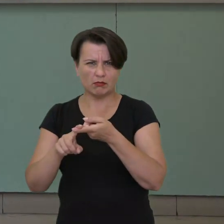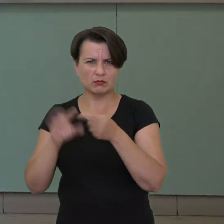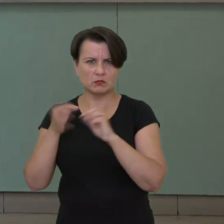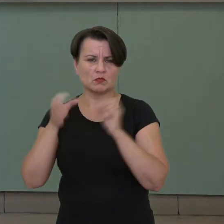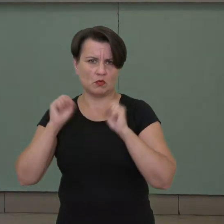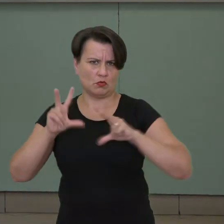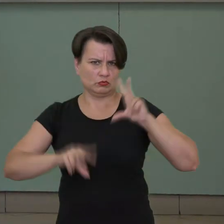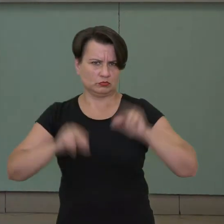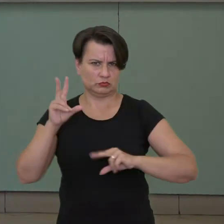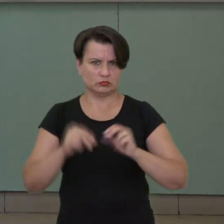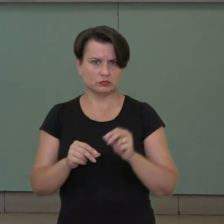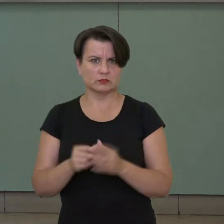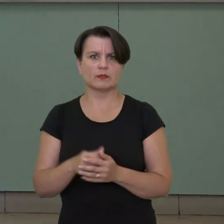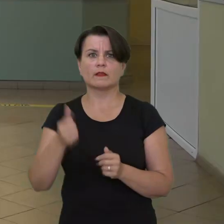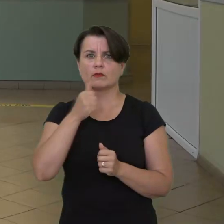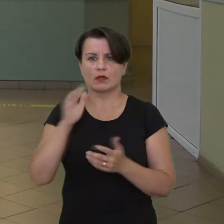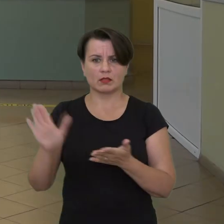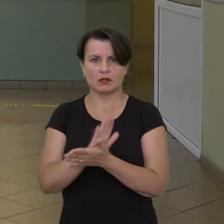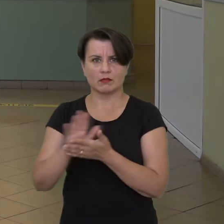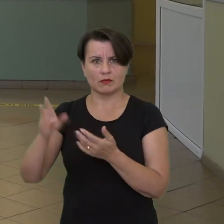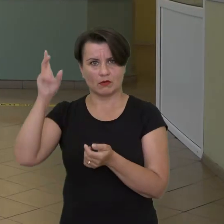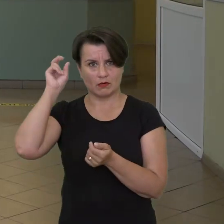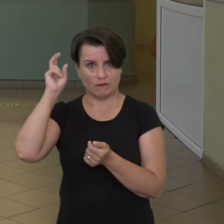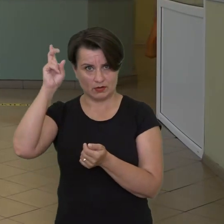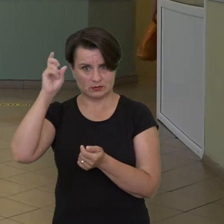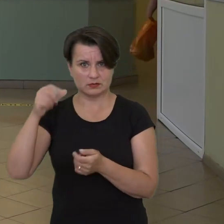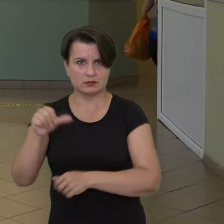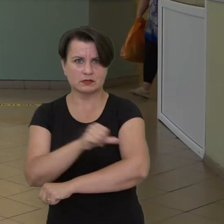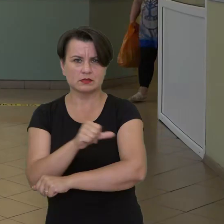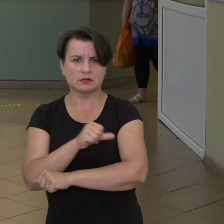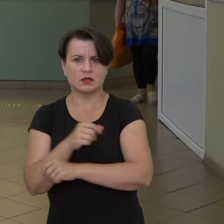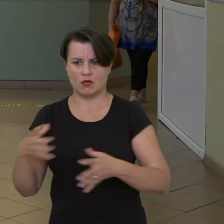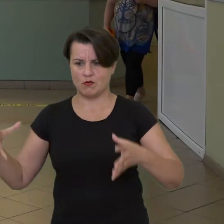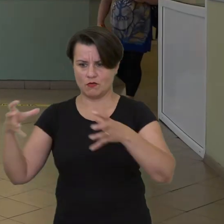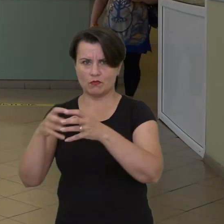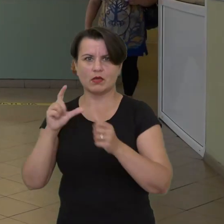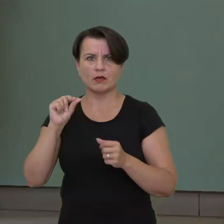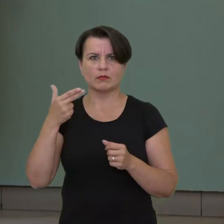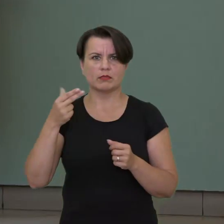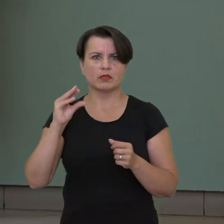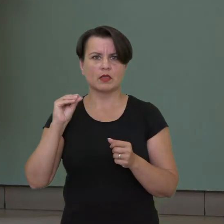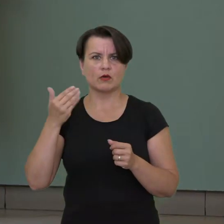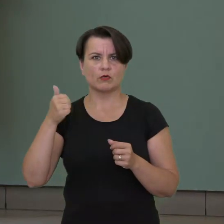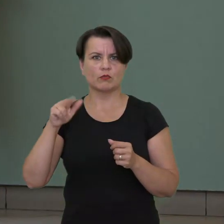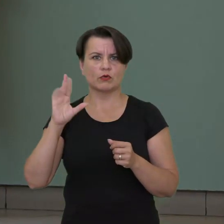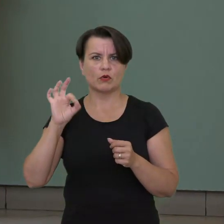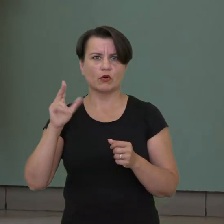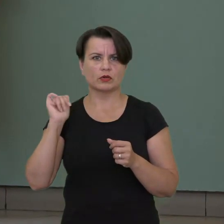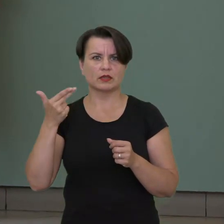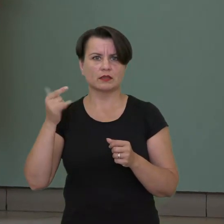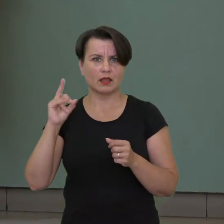rizika. O taip pat nemokamai valstybės lėšomis visa grupė sergančiųjų skiepijimą nuo pneumokokinės